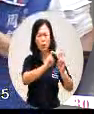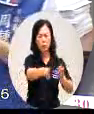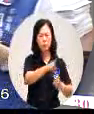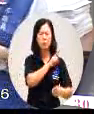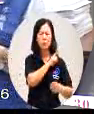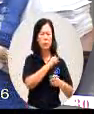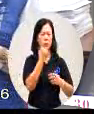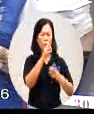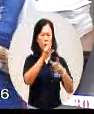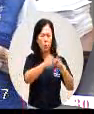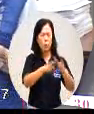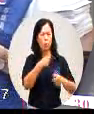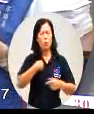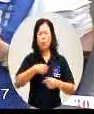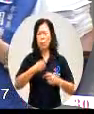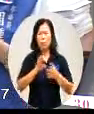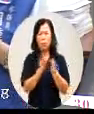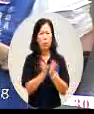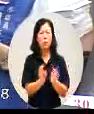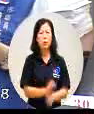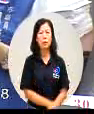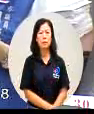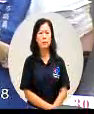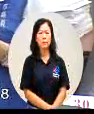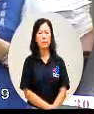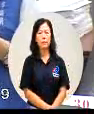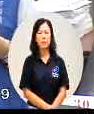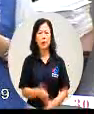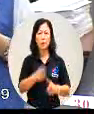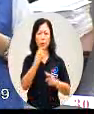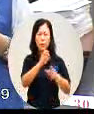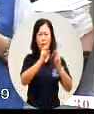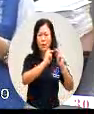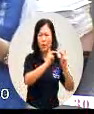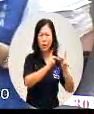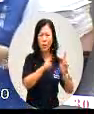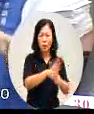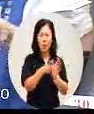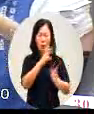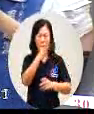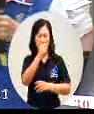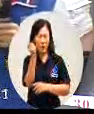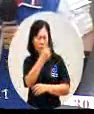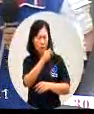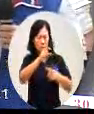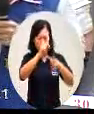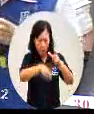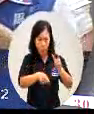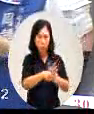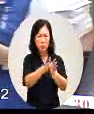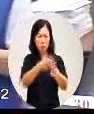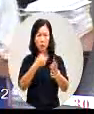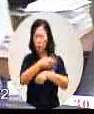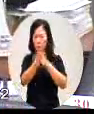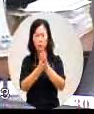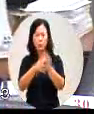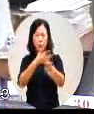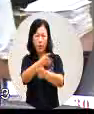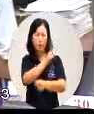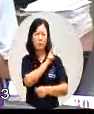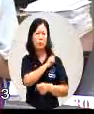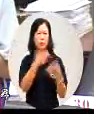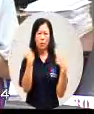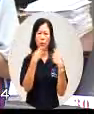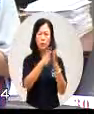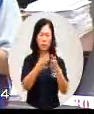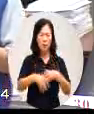我无关，哦，对对，或是这个什么高铁公司的啊，市政府，如果把相关的全部都把它结合